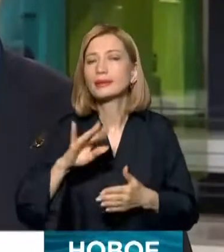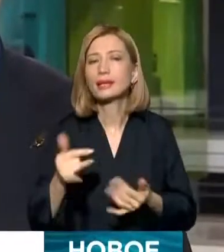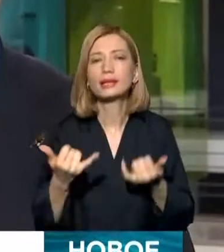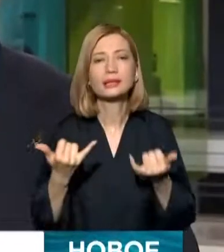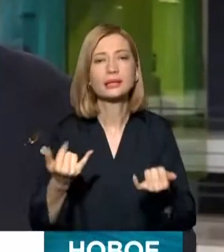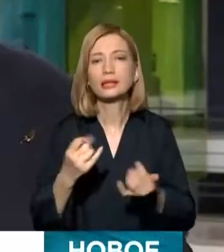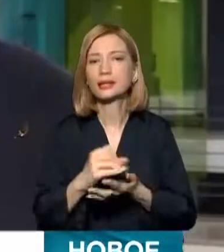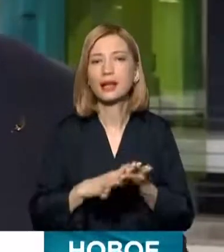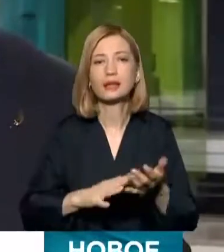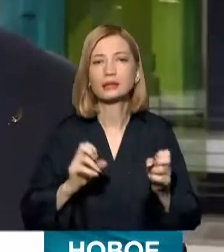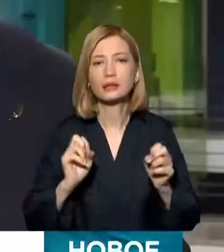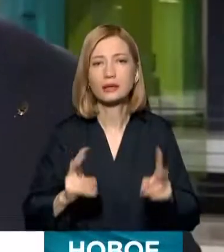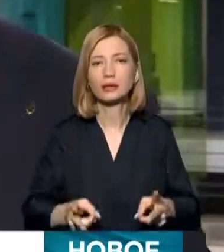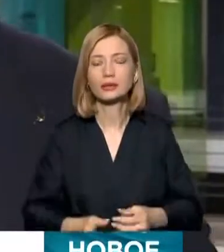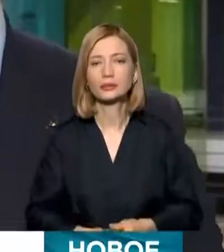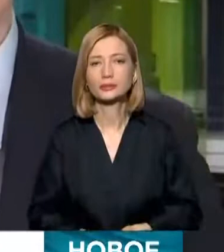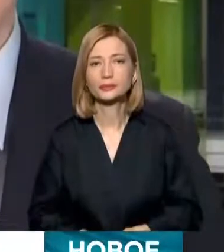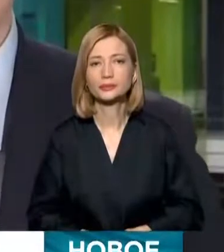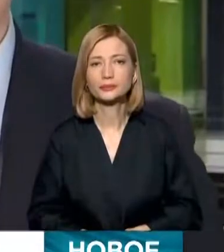теперь?